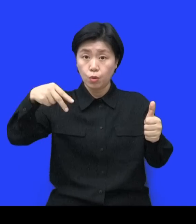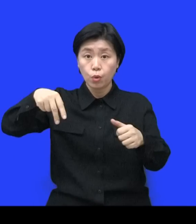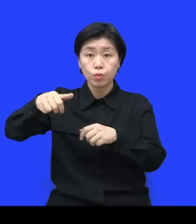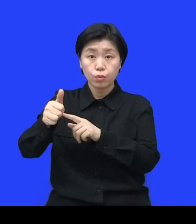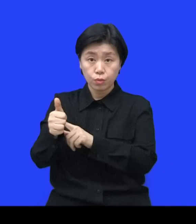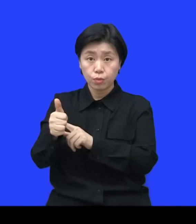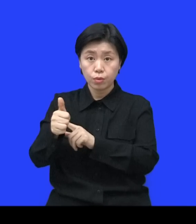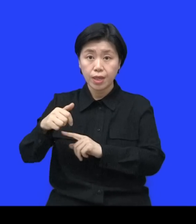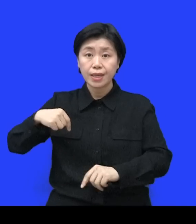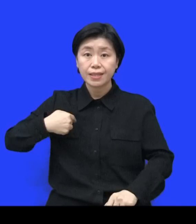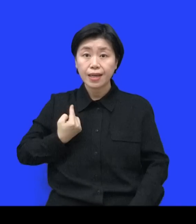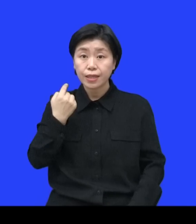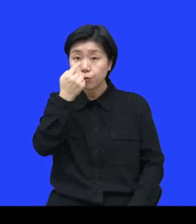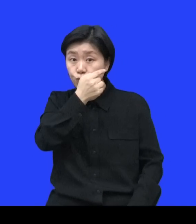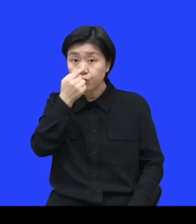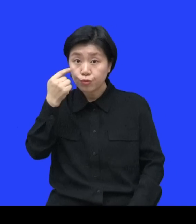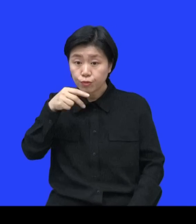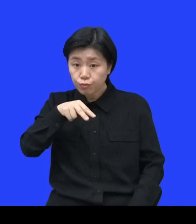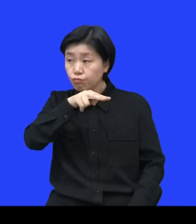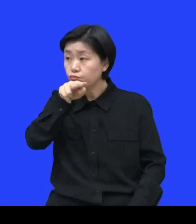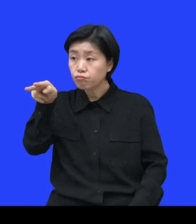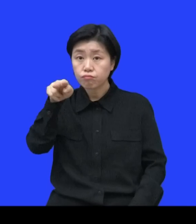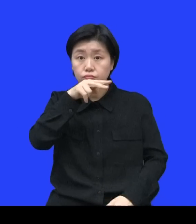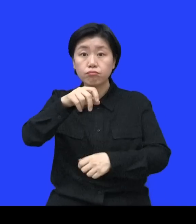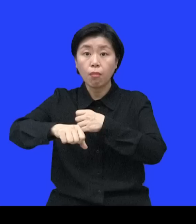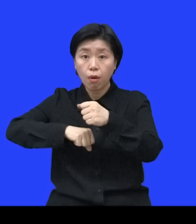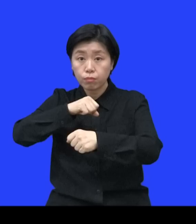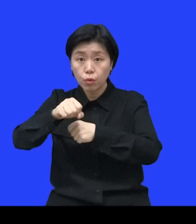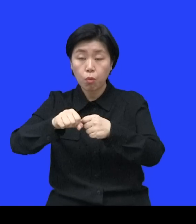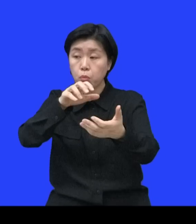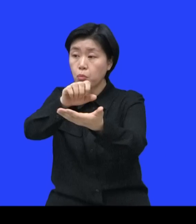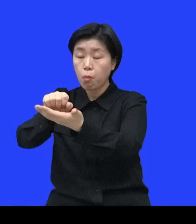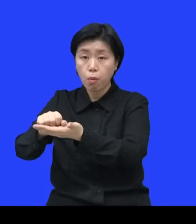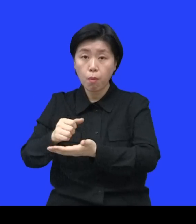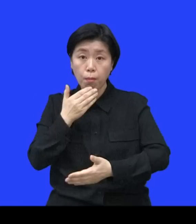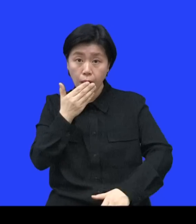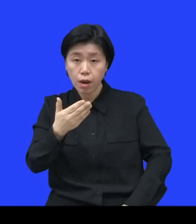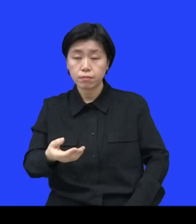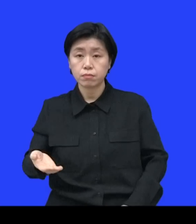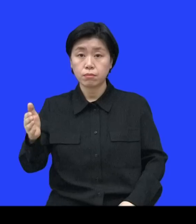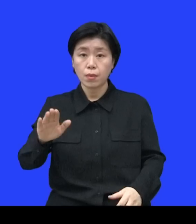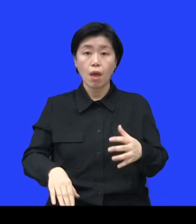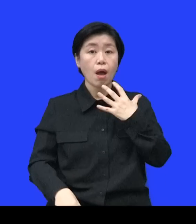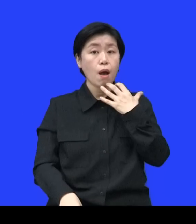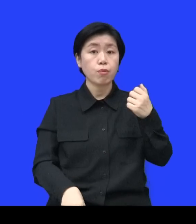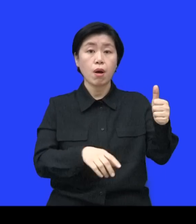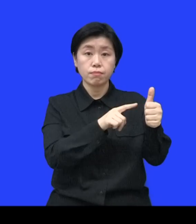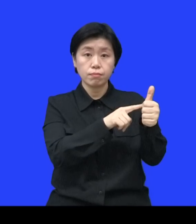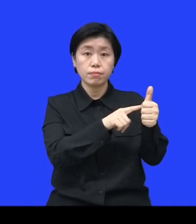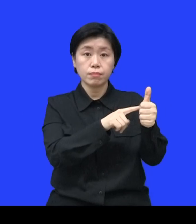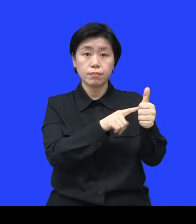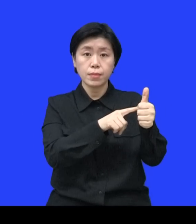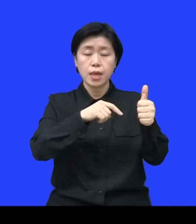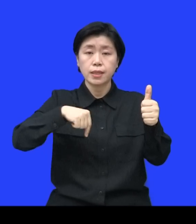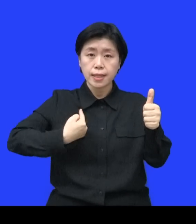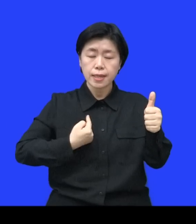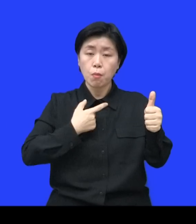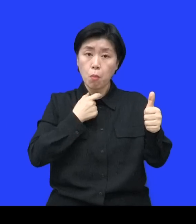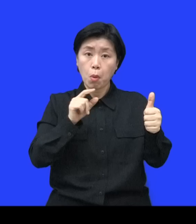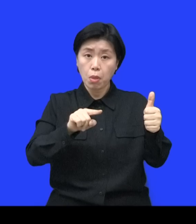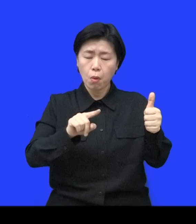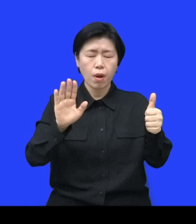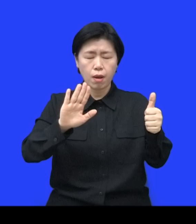아브라함은 하나님이 눈을 들게 하실 때까지 자기가 좋은 땅 고르지 않고 기다렸던 거죠. 예. 그 말씀을 팍